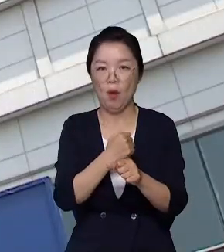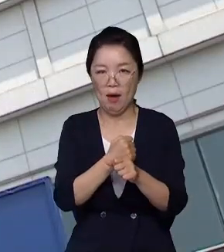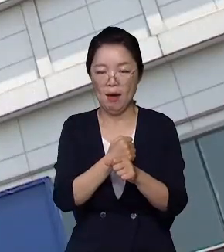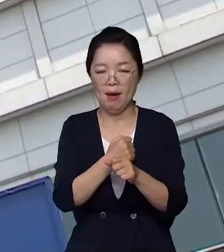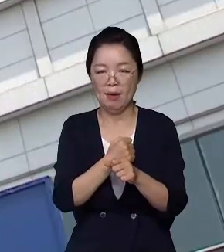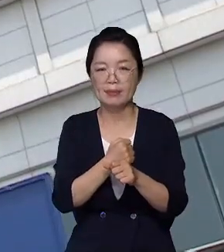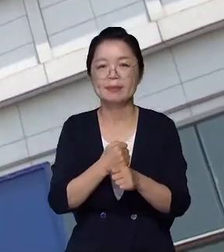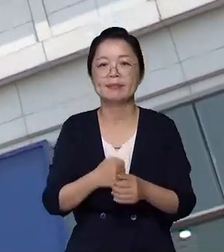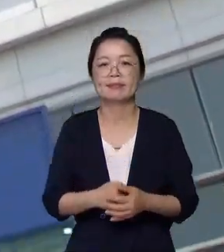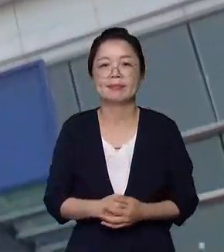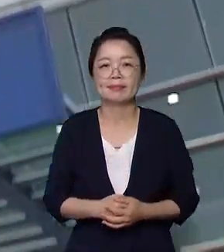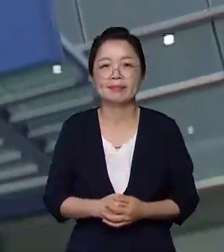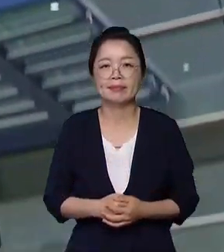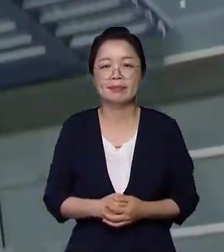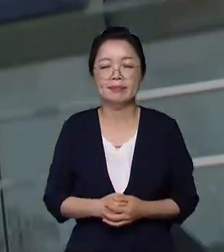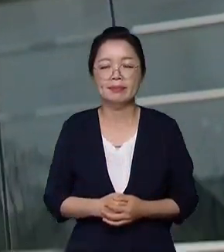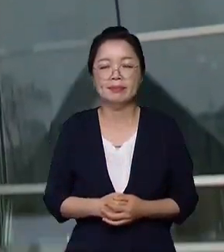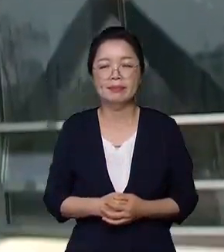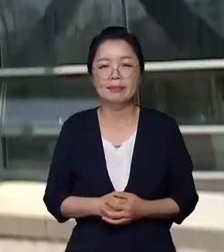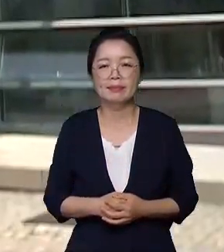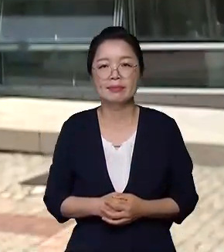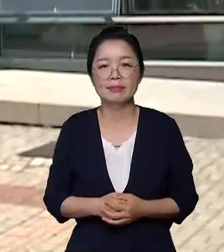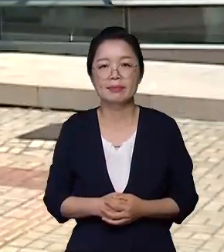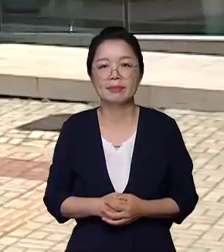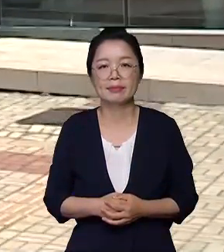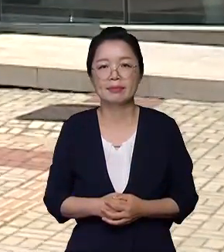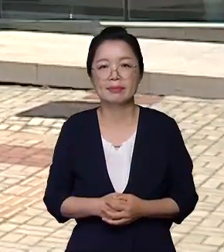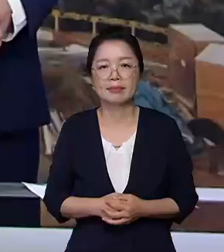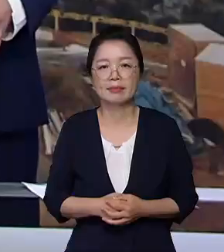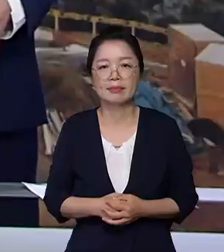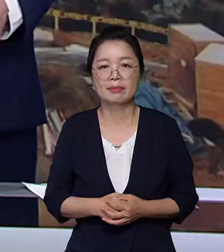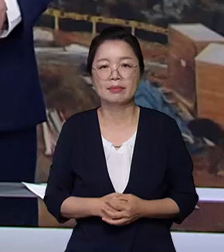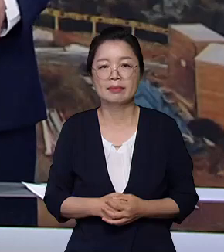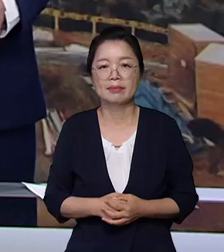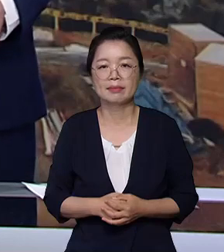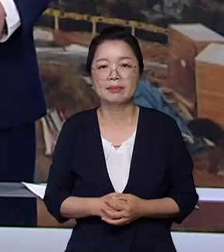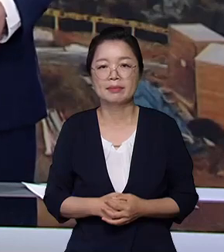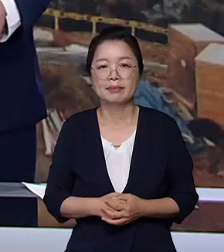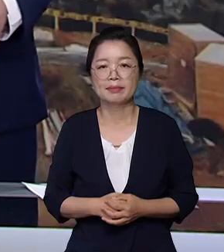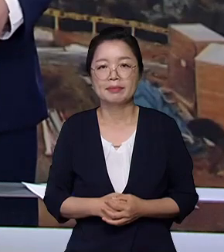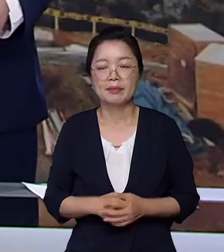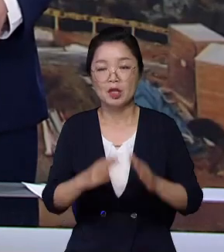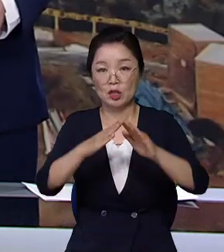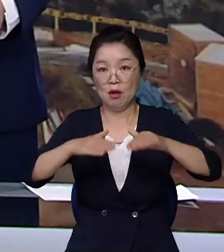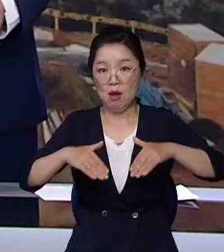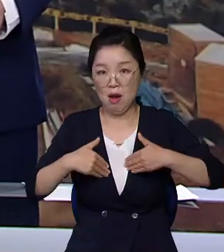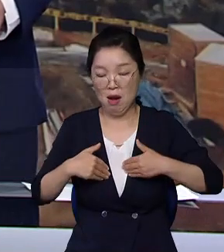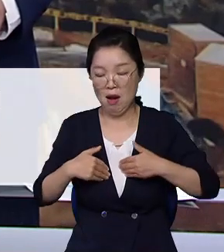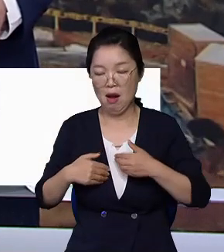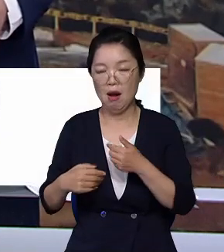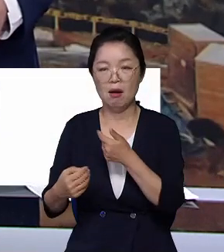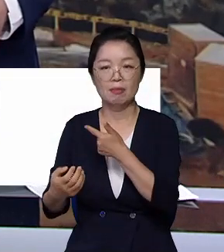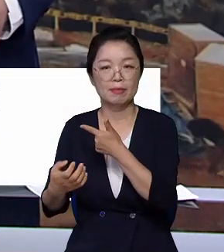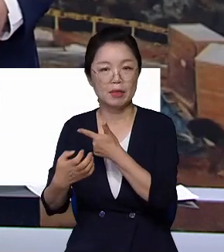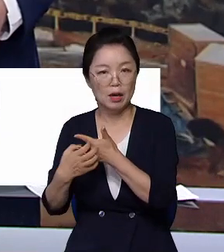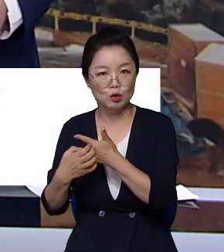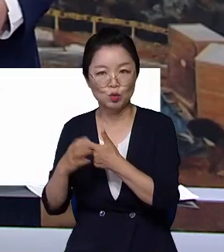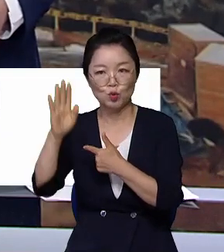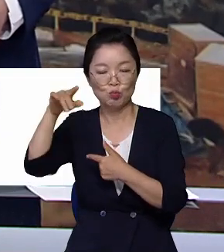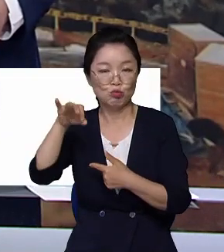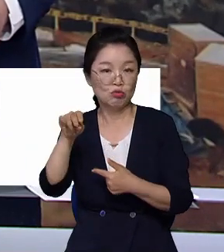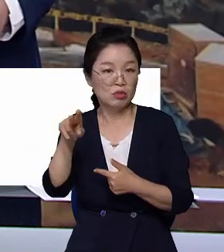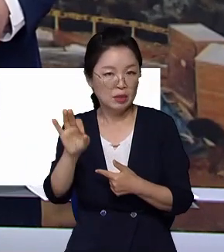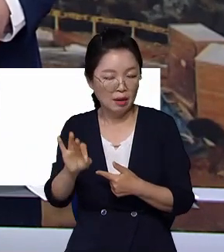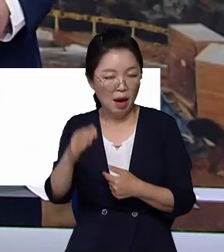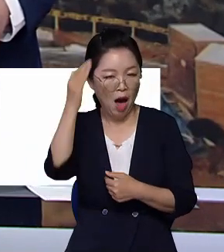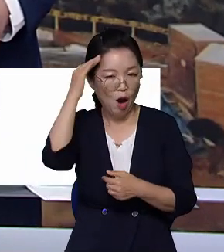피고소인 신분으로 불러 조사할 예정입니다. 전라남도와 나주시, 부영주택이 맺은